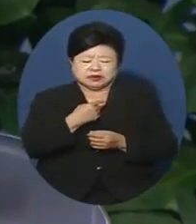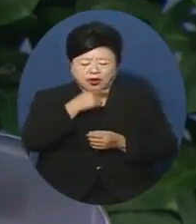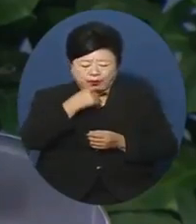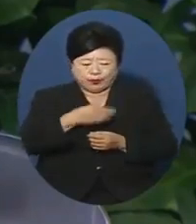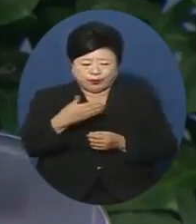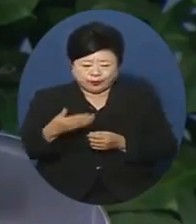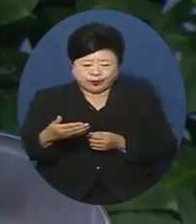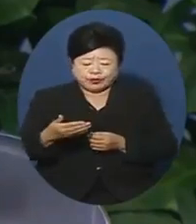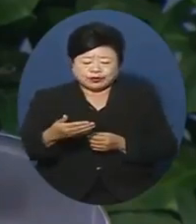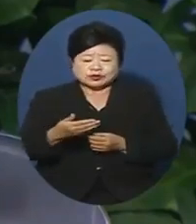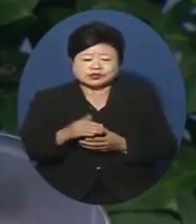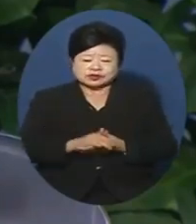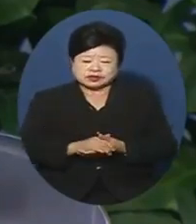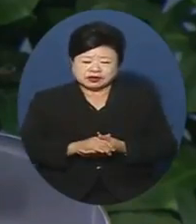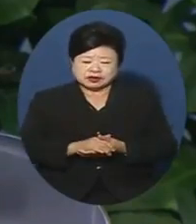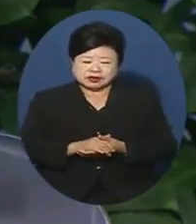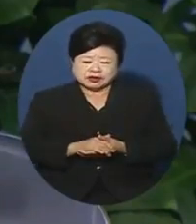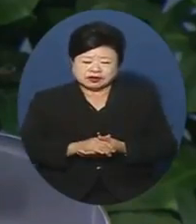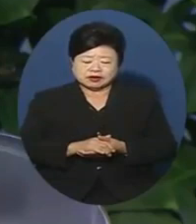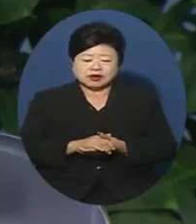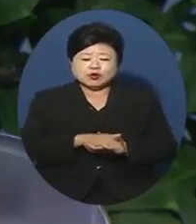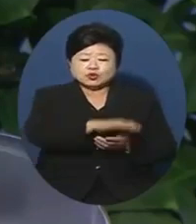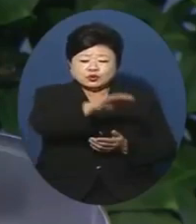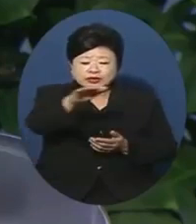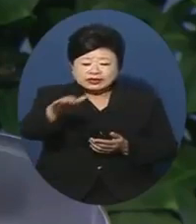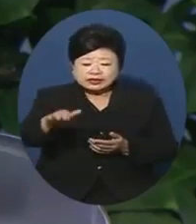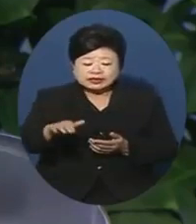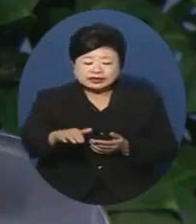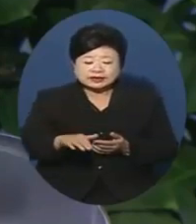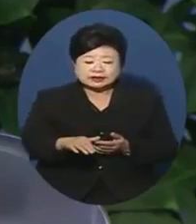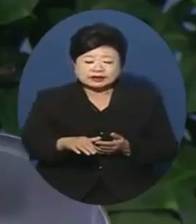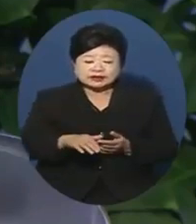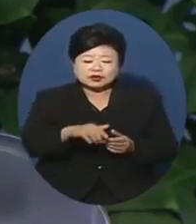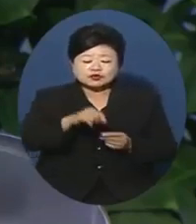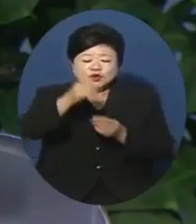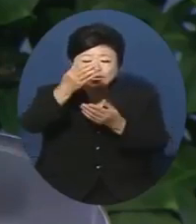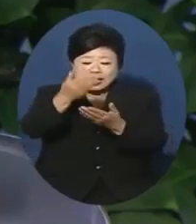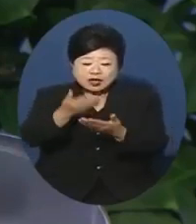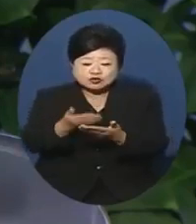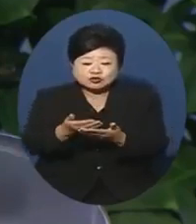보혈을 흘려서 우리를 구원하여